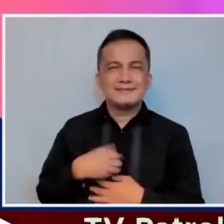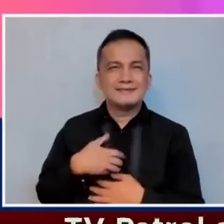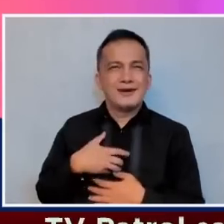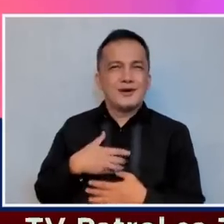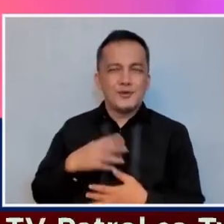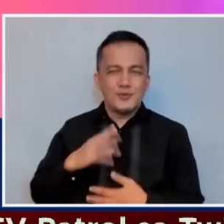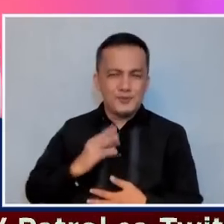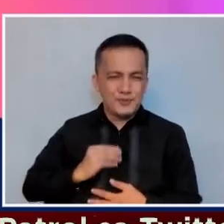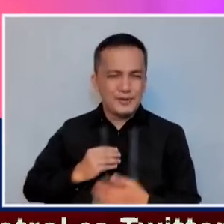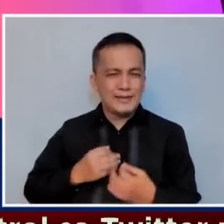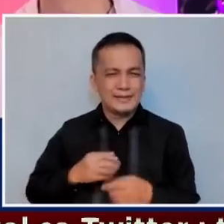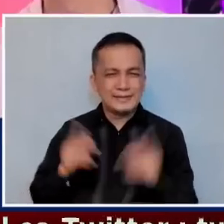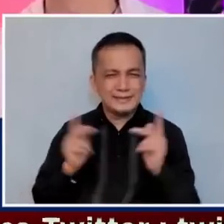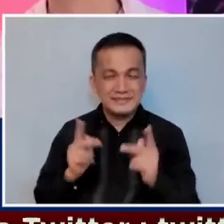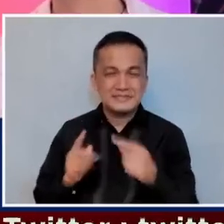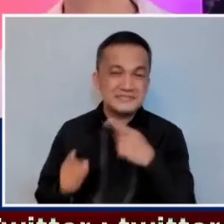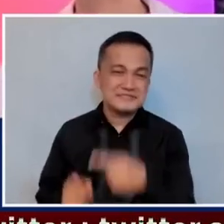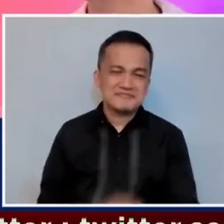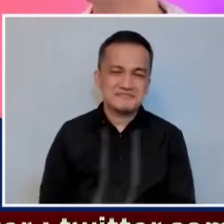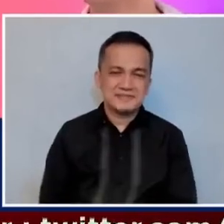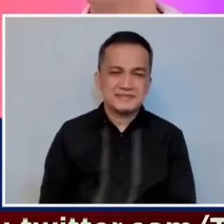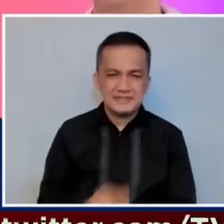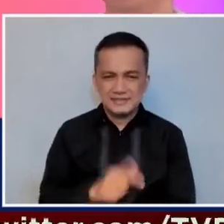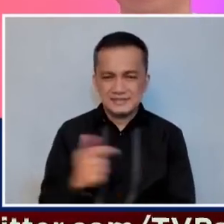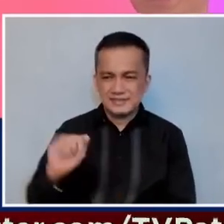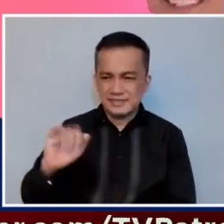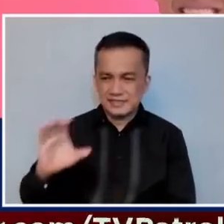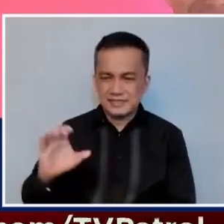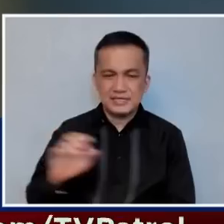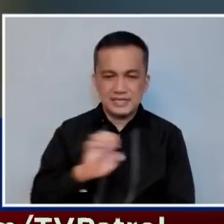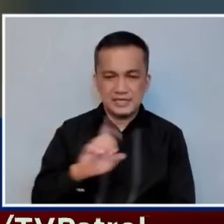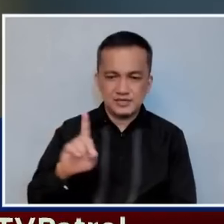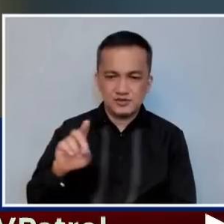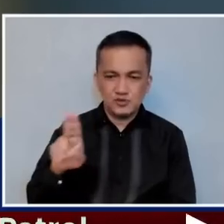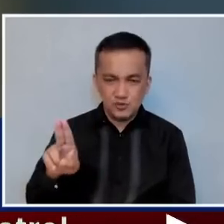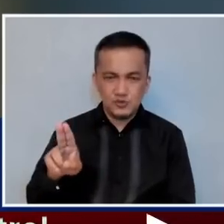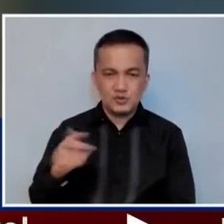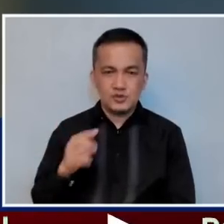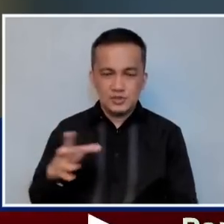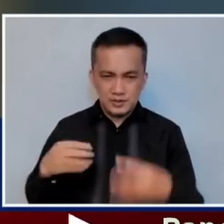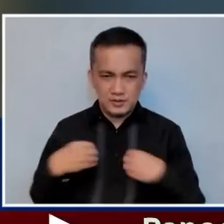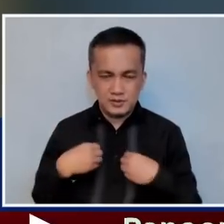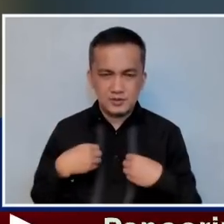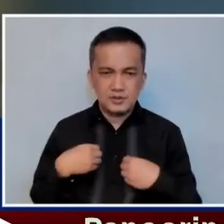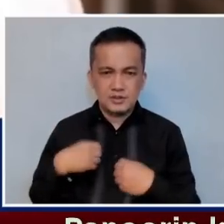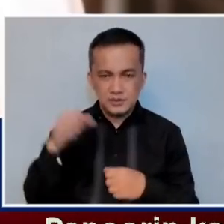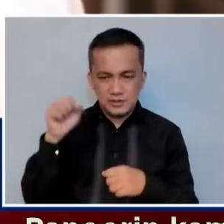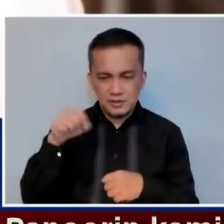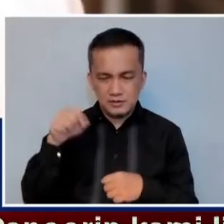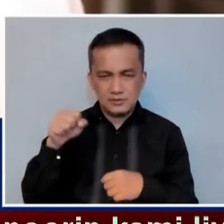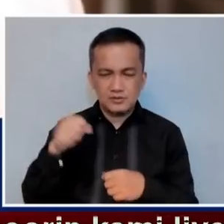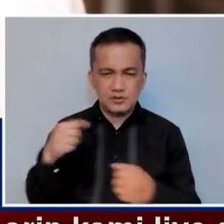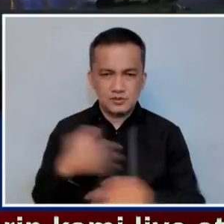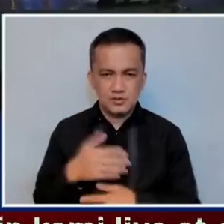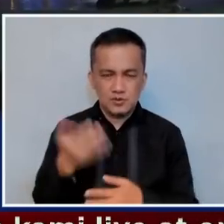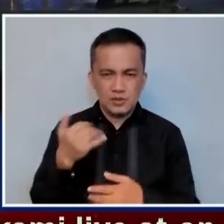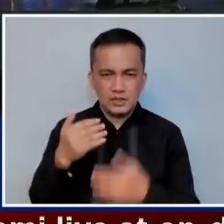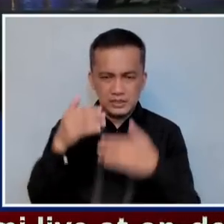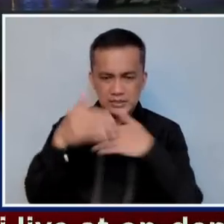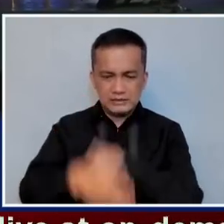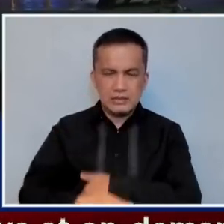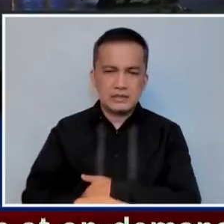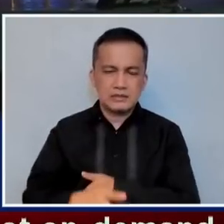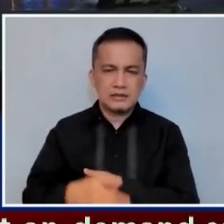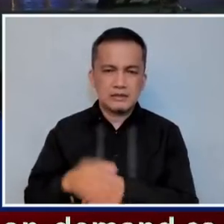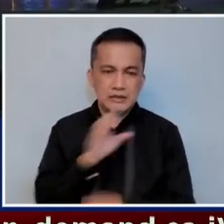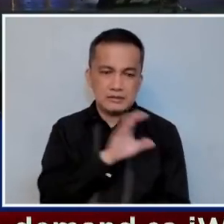din ito para kina JC De Vera at Edu Manzano na umaming natakot umuo sa proyekto dahil sa dark character.